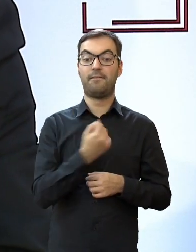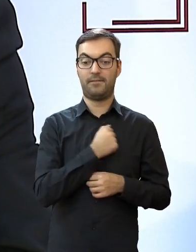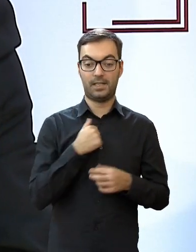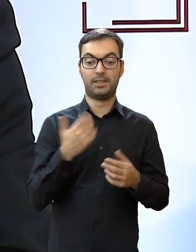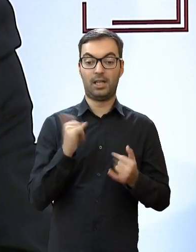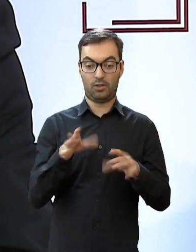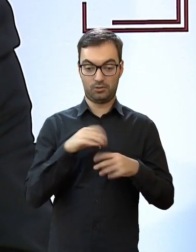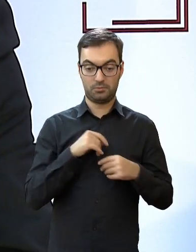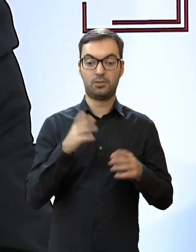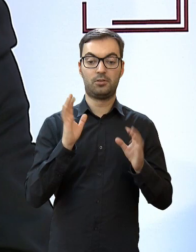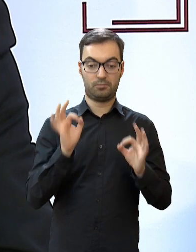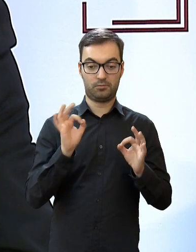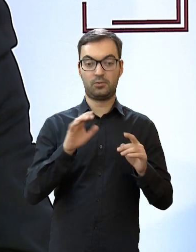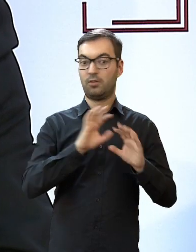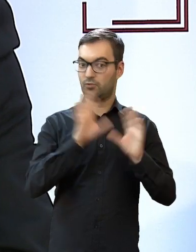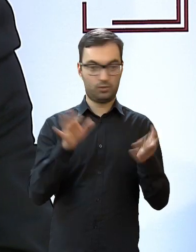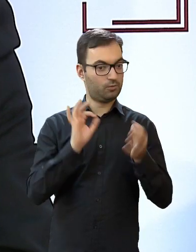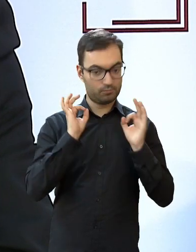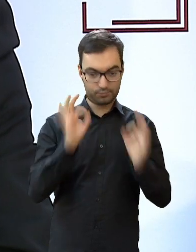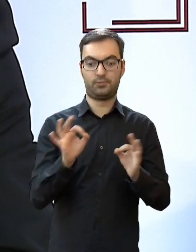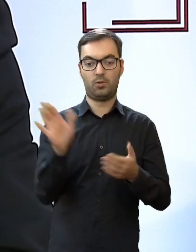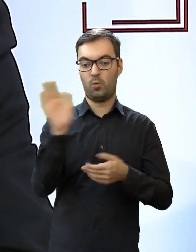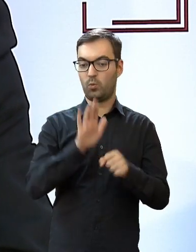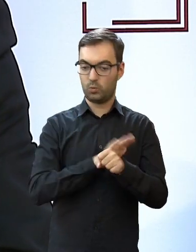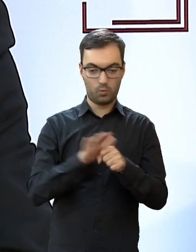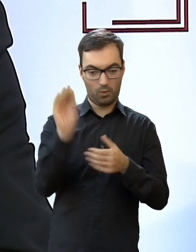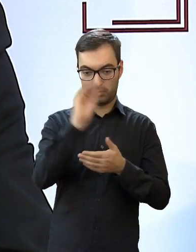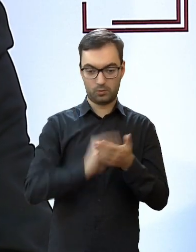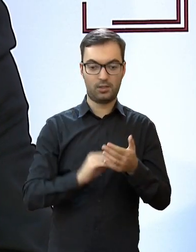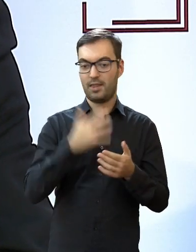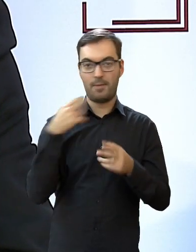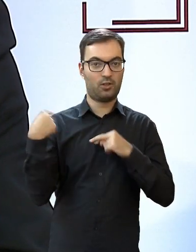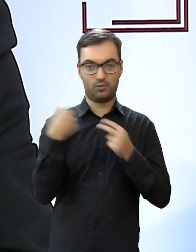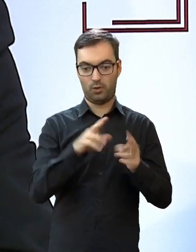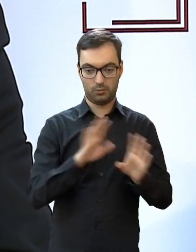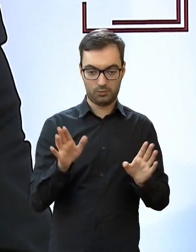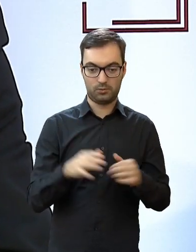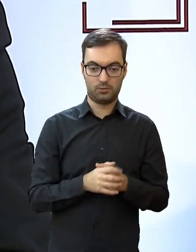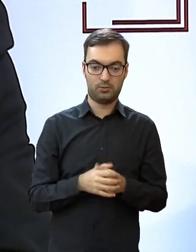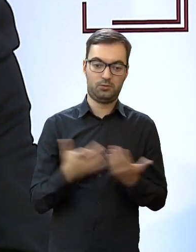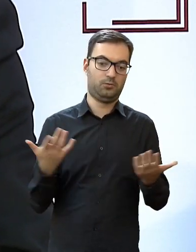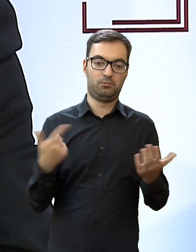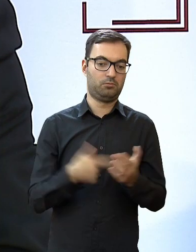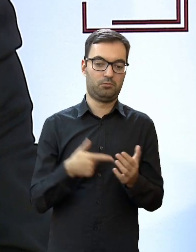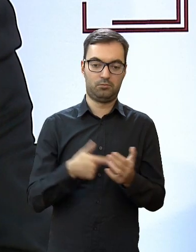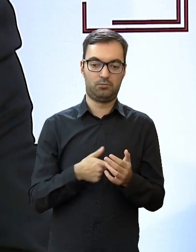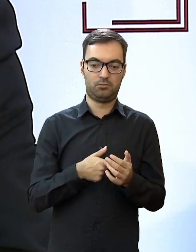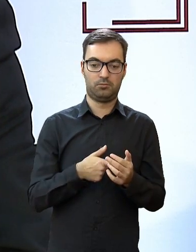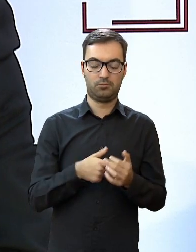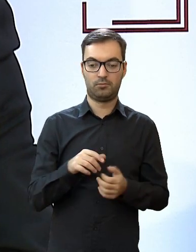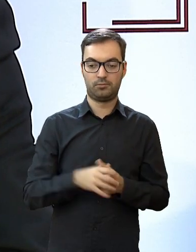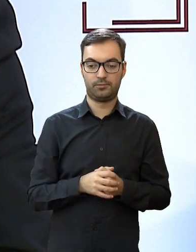będą one w sposób prawidłowy wypełnione i nie będzie z kolei tu zwrotu, no to i te